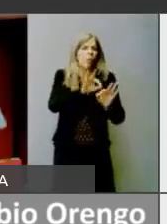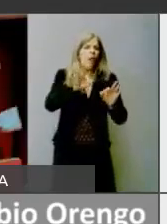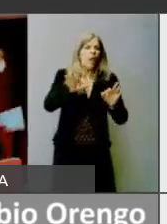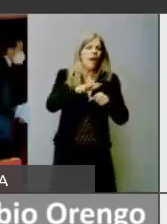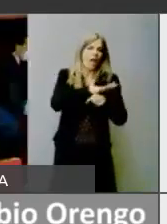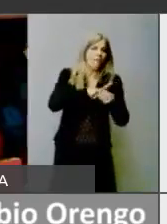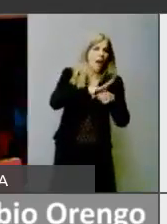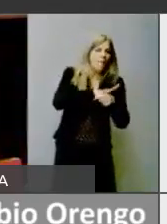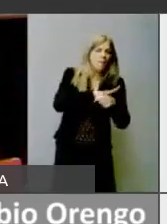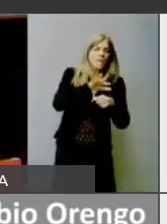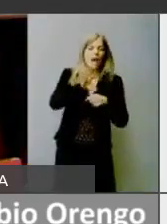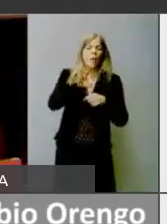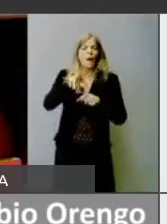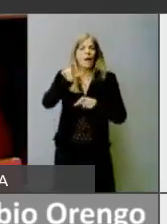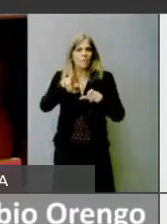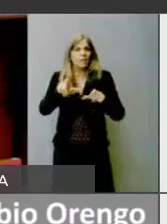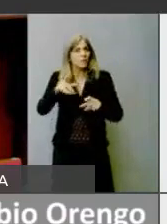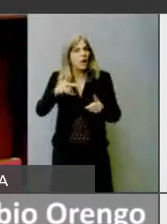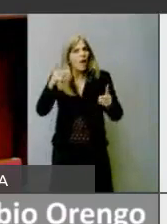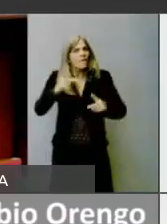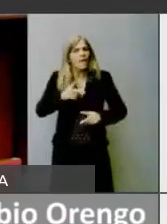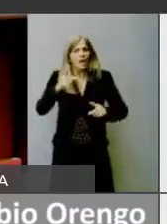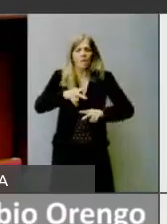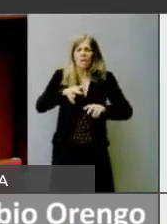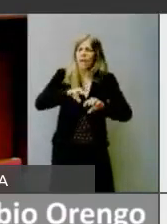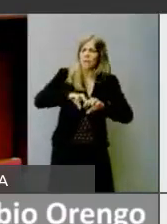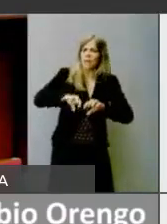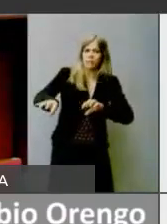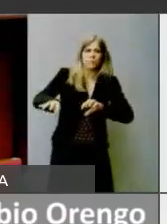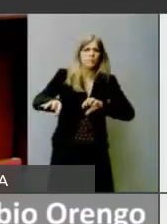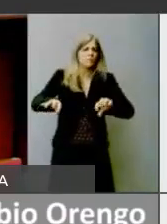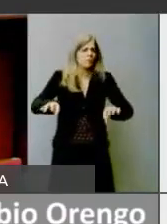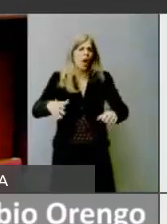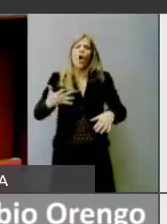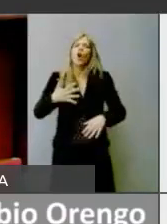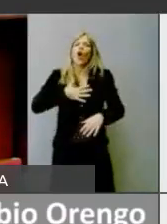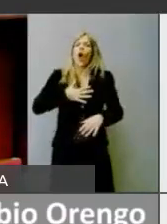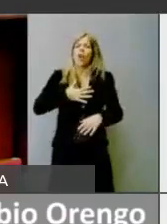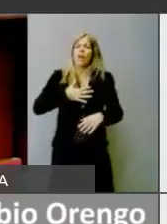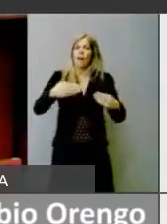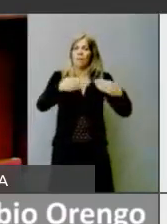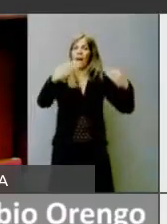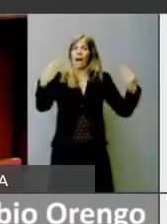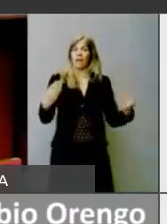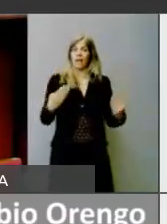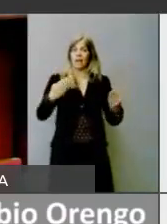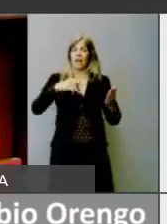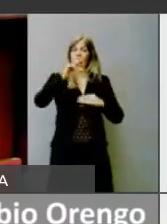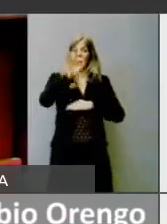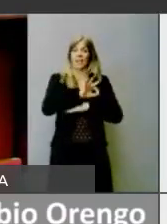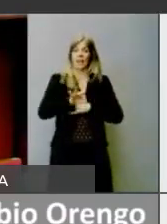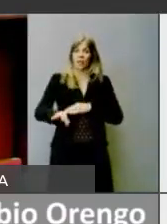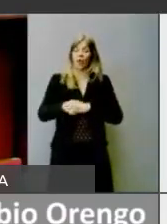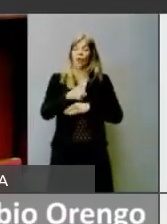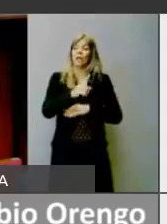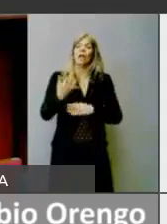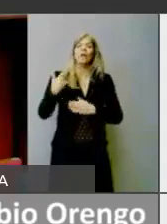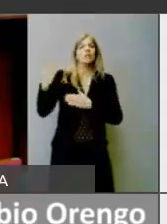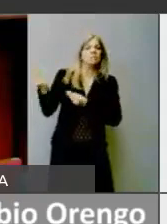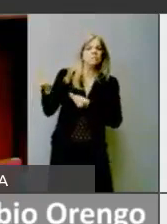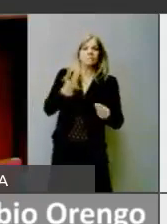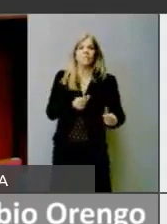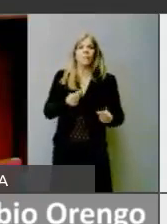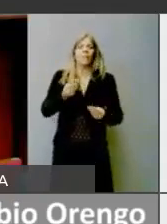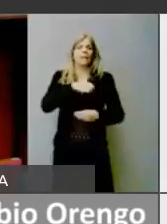sono veramente segregate da queste barriere architettoniche. Abbiamo portato all'attenzione anche del sindaco Marco Bucci,